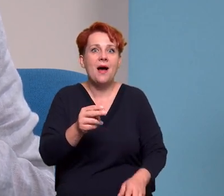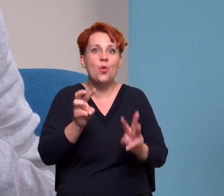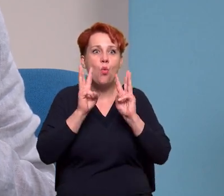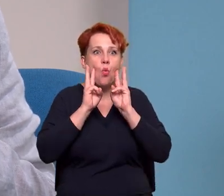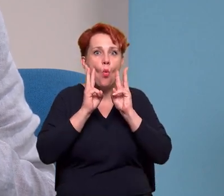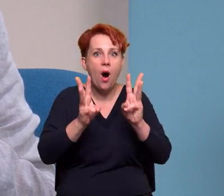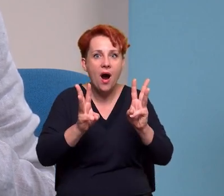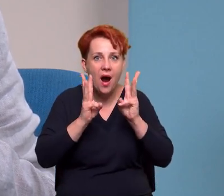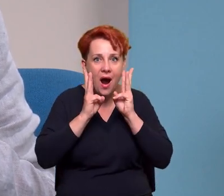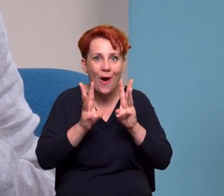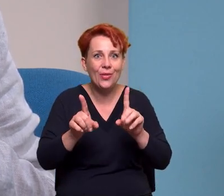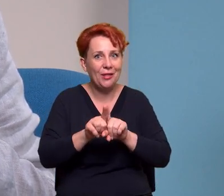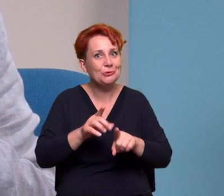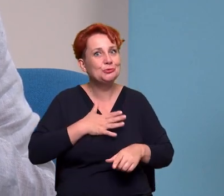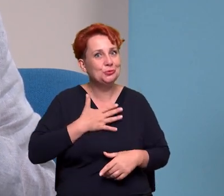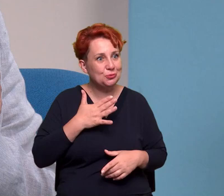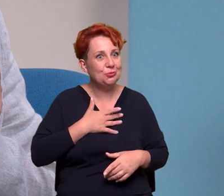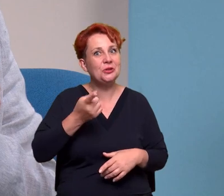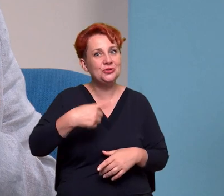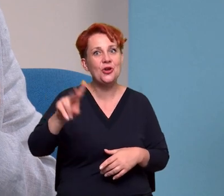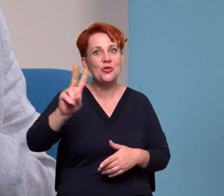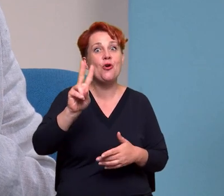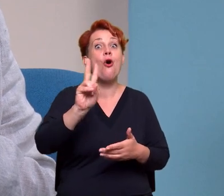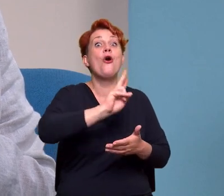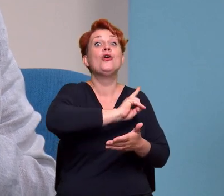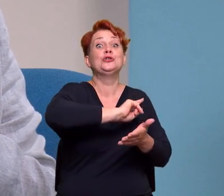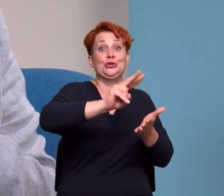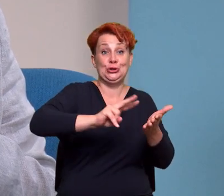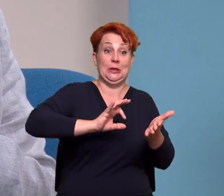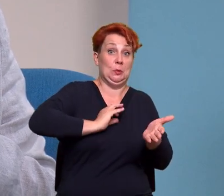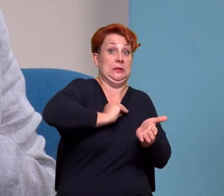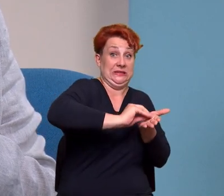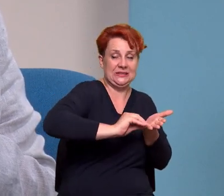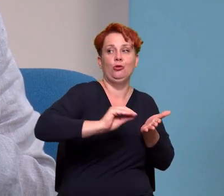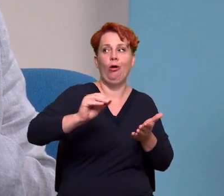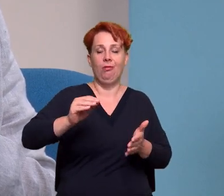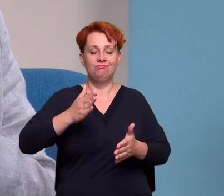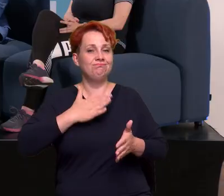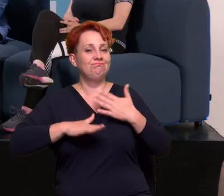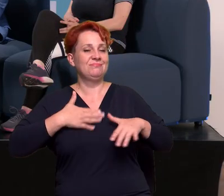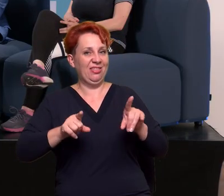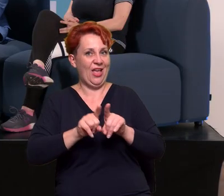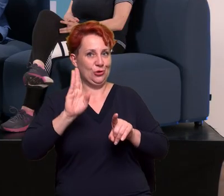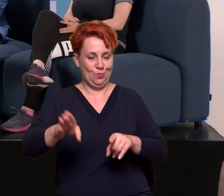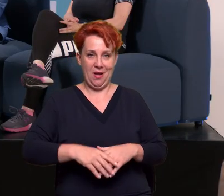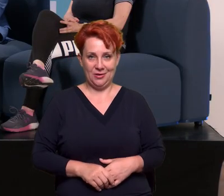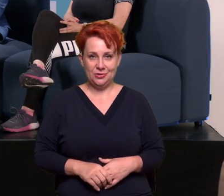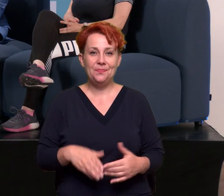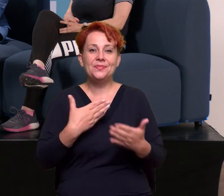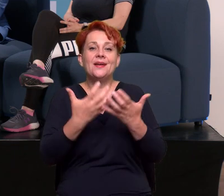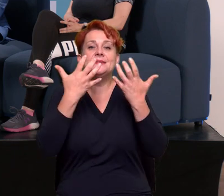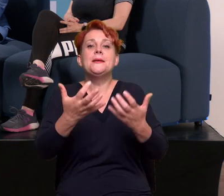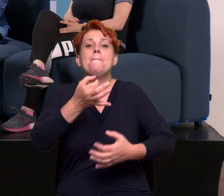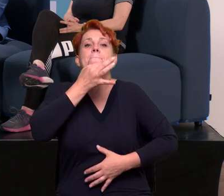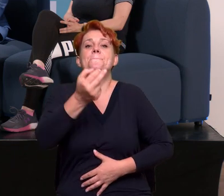czytelnicy też będą tym tematem zachwycone. Zachwyceni. I chciałam państwu zapytać o ten proces, o